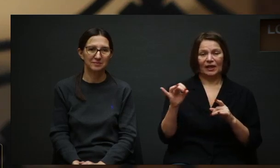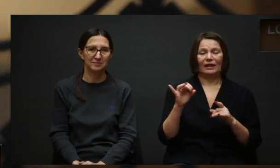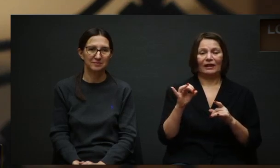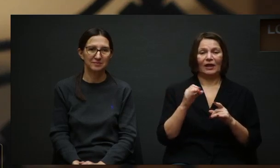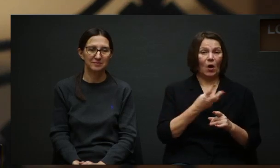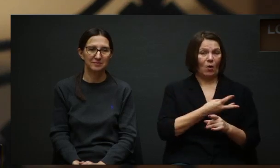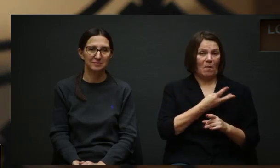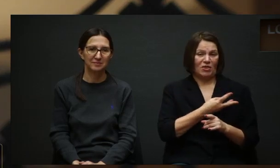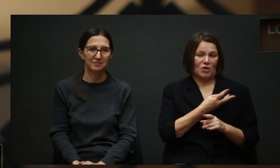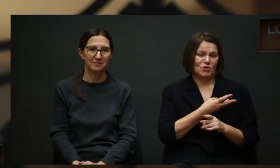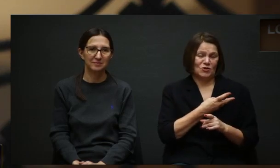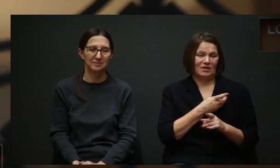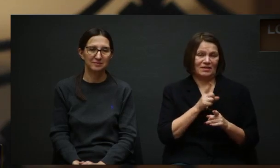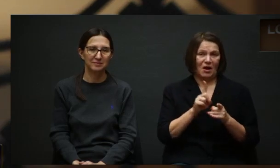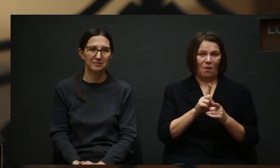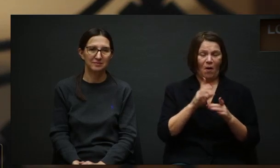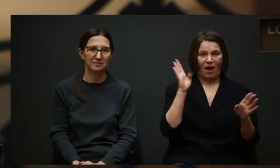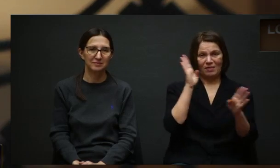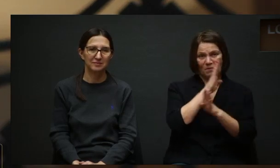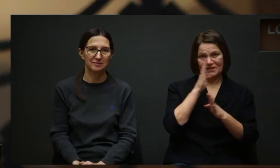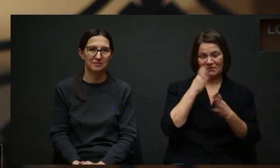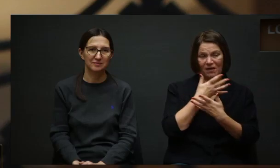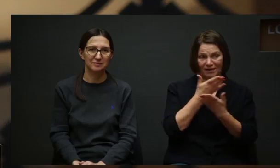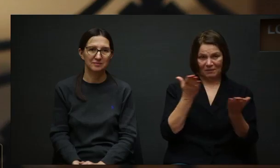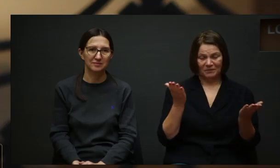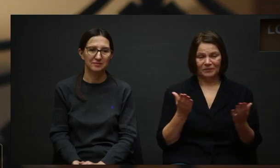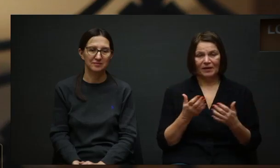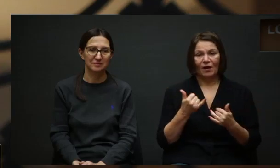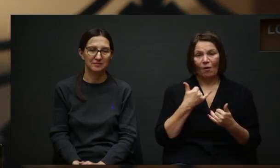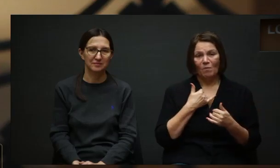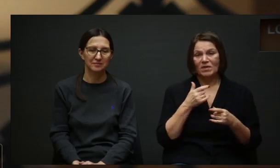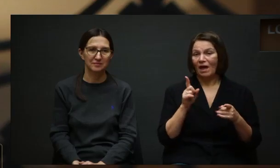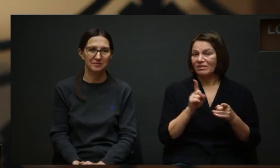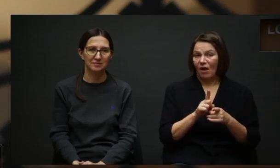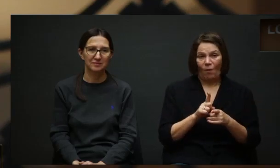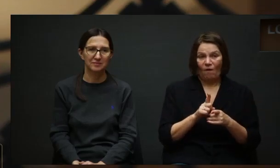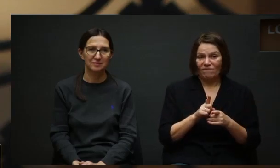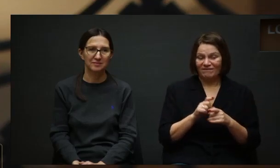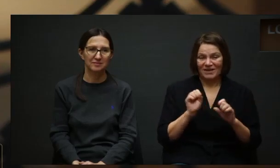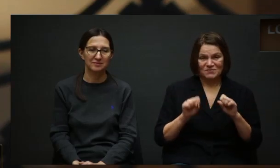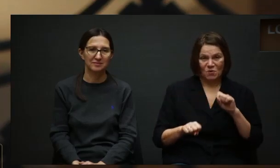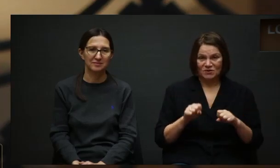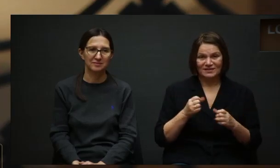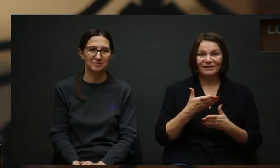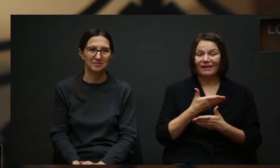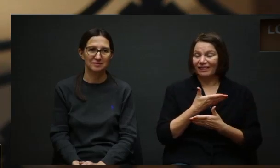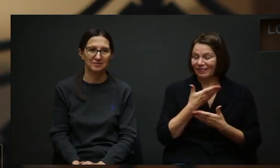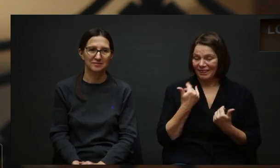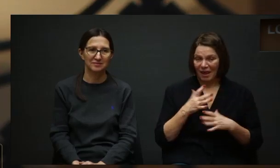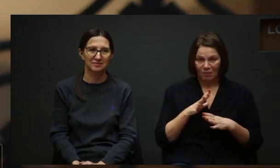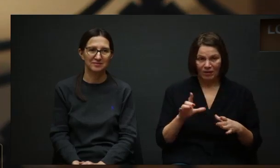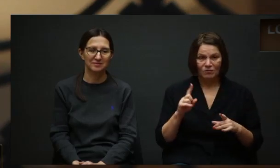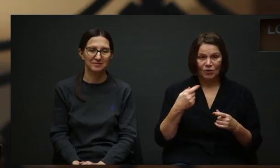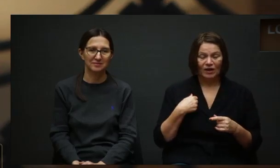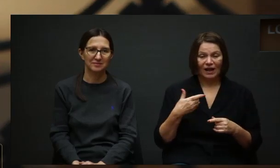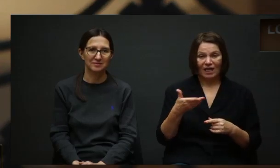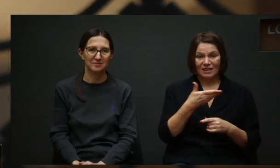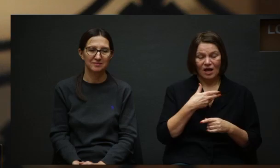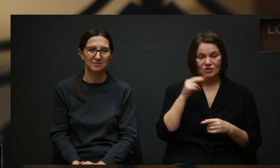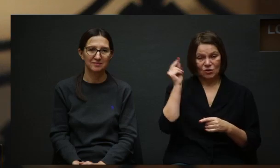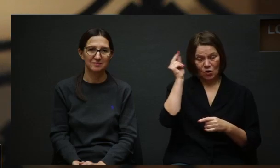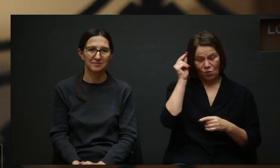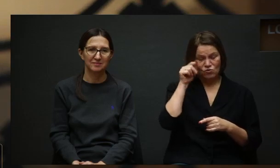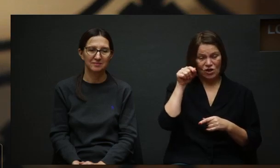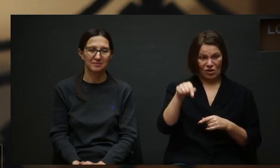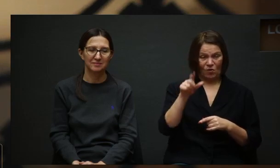значит, атмосфере. А у меня такого козыря не было, потому что для нас, учеников